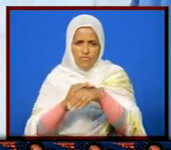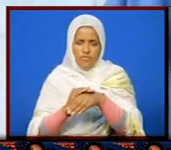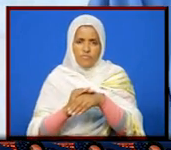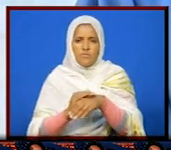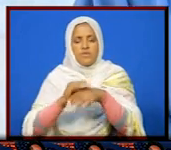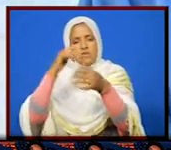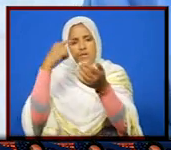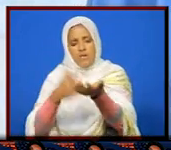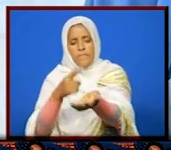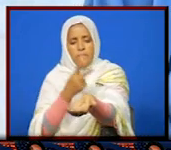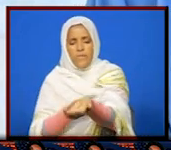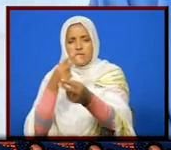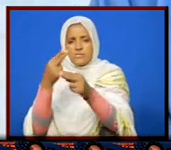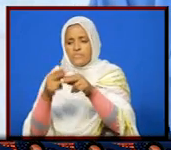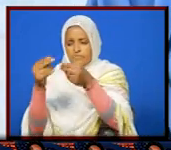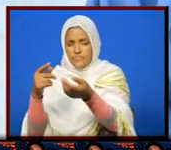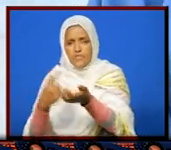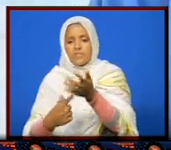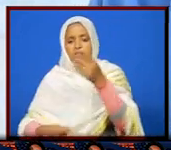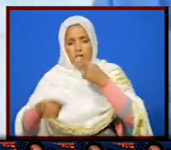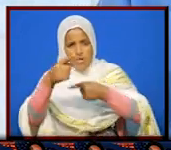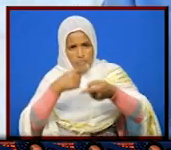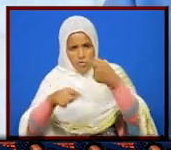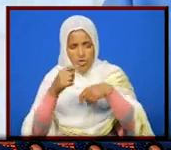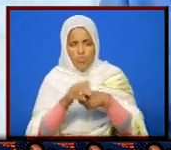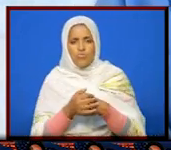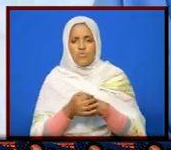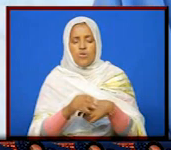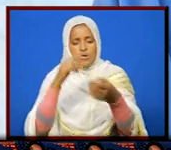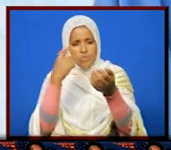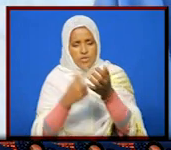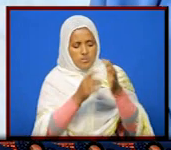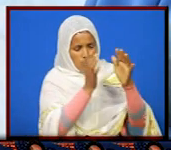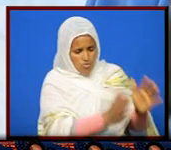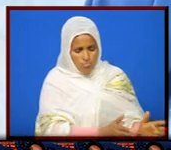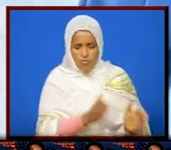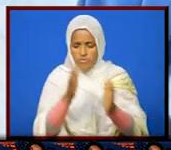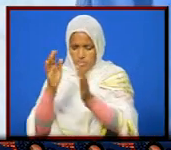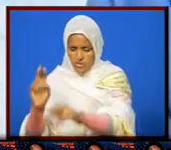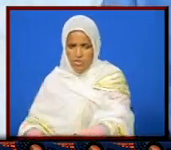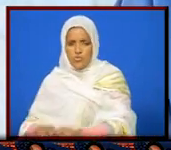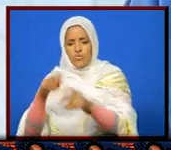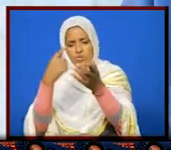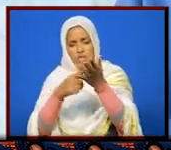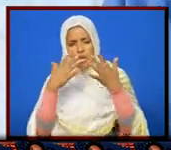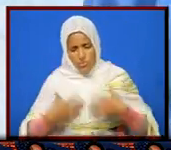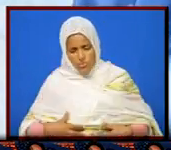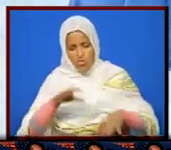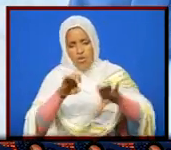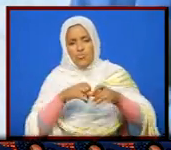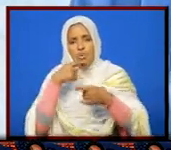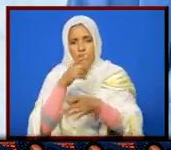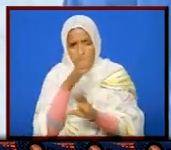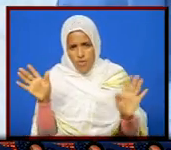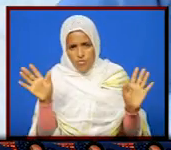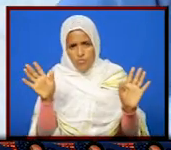ነው አበግዑ እነው አበግዑ ተብሎ የተሰጠው። ታዲያ ይመጣሉ ይመጣሉ በዚህ ቁሙ፣ በዚህ ተቀመጡ፣ እንዲህ ልበሱ፣